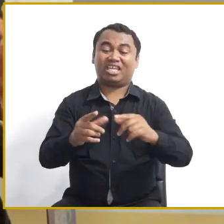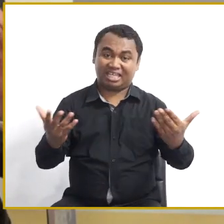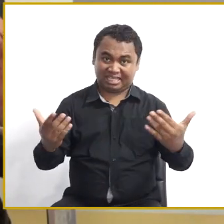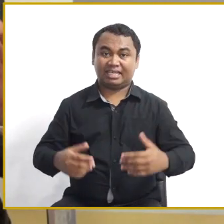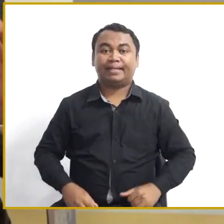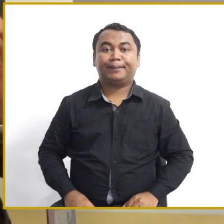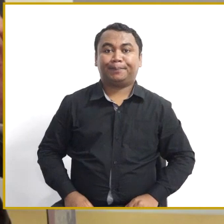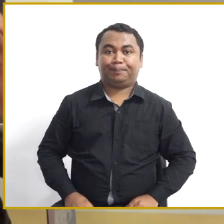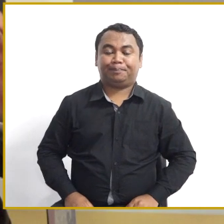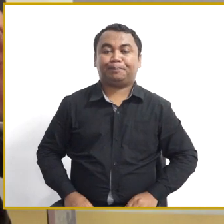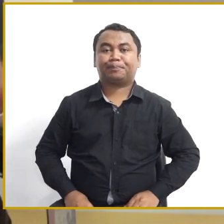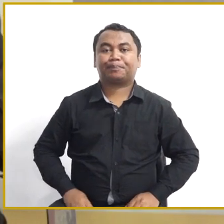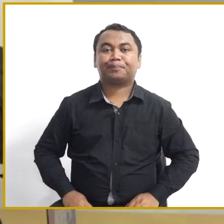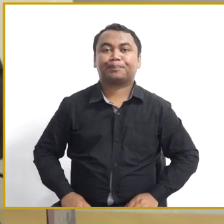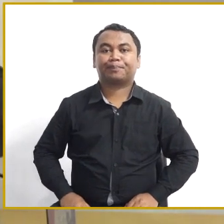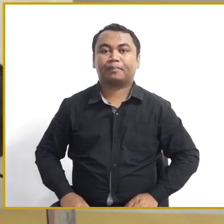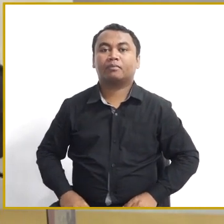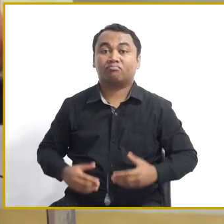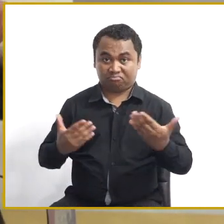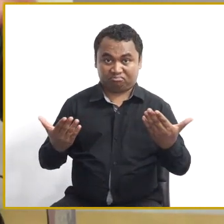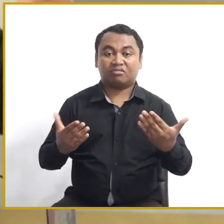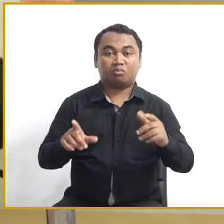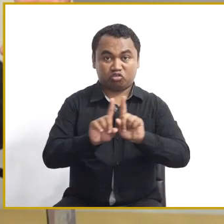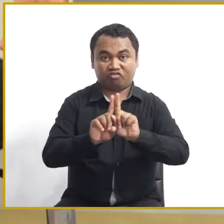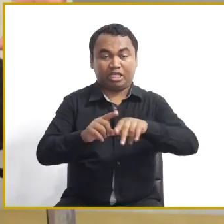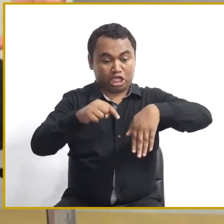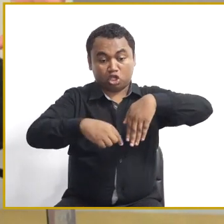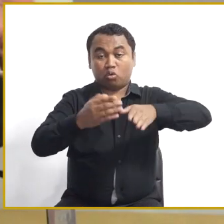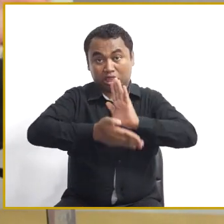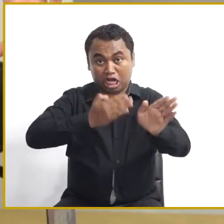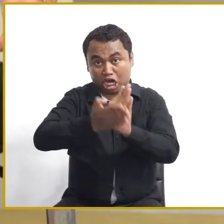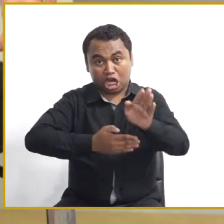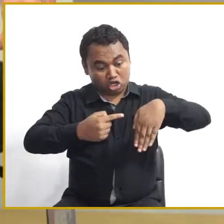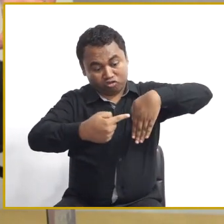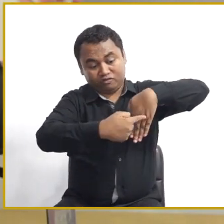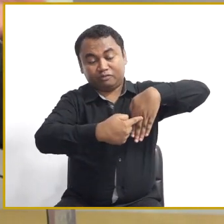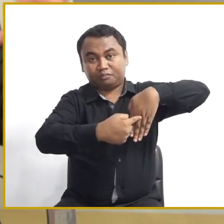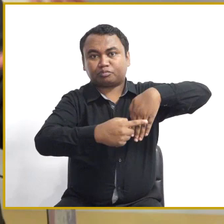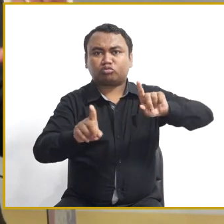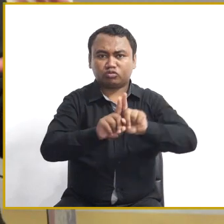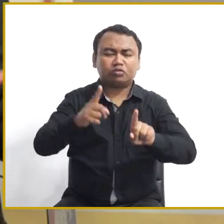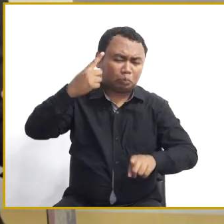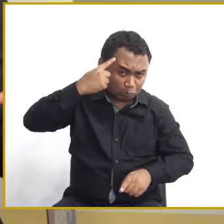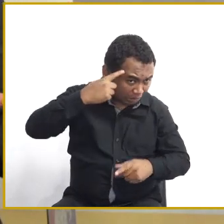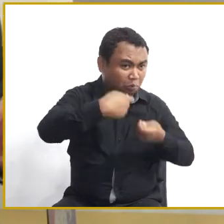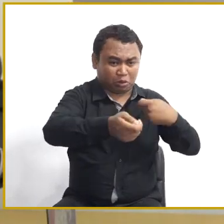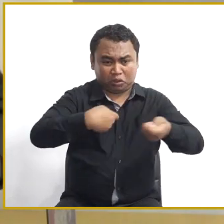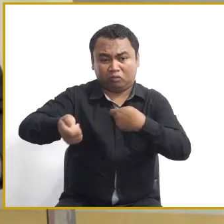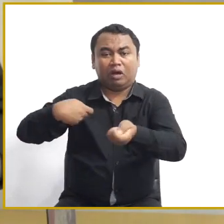ao anatin'le izy dikan'zay zavatra ray eto Antananarivo zany raha jeretsika mahay mivarotra ny olona